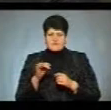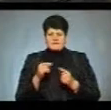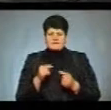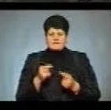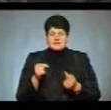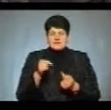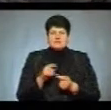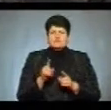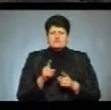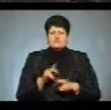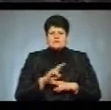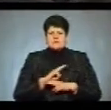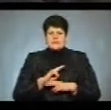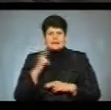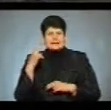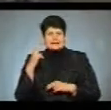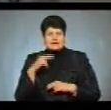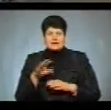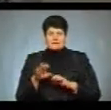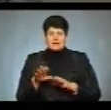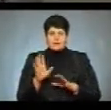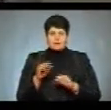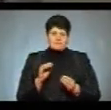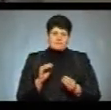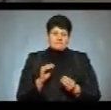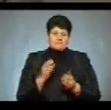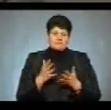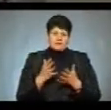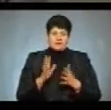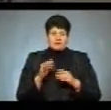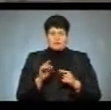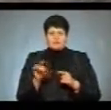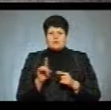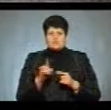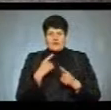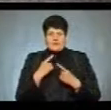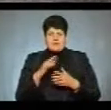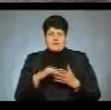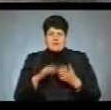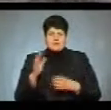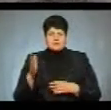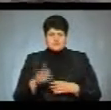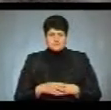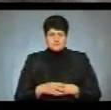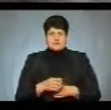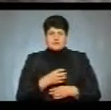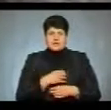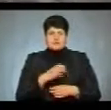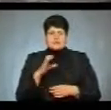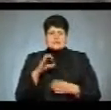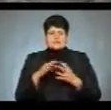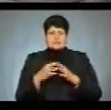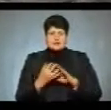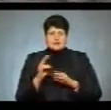чого загинули дикі тварини. А потім встановимо і будемо про щось говорити далі. Староста села Курники